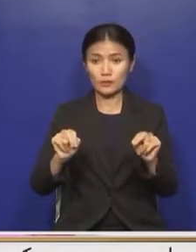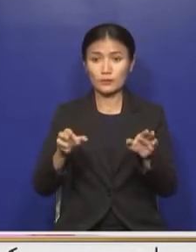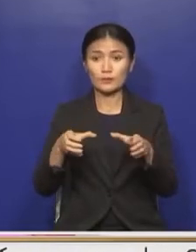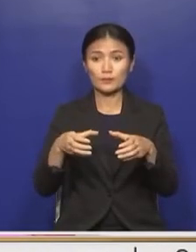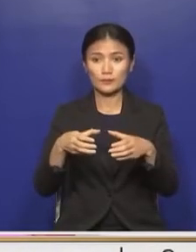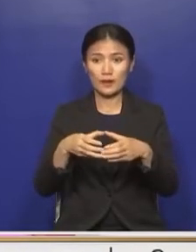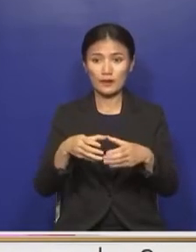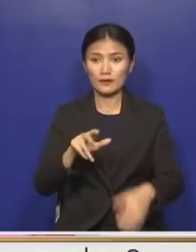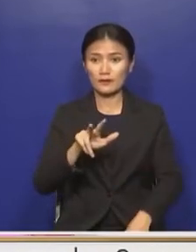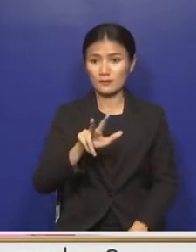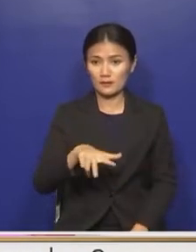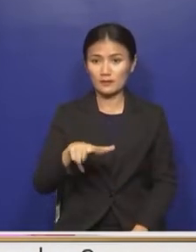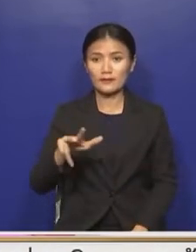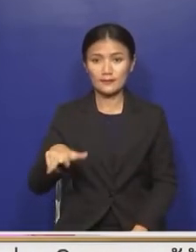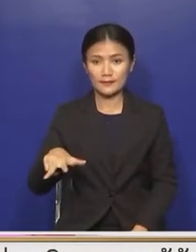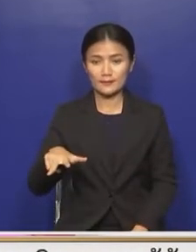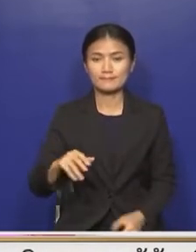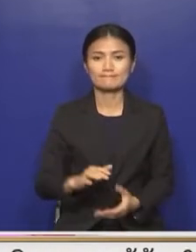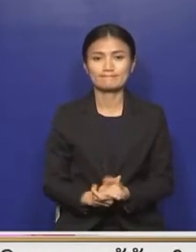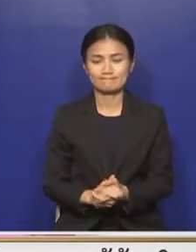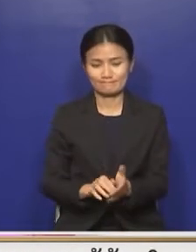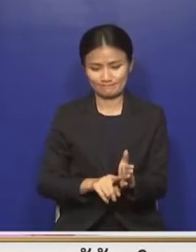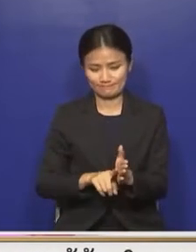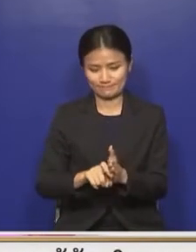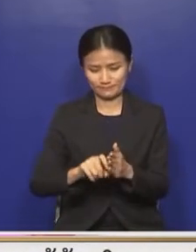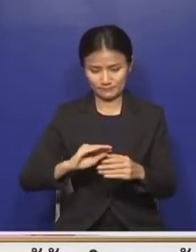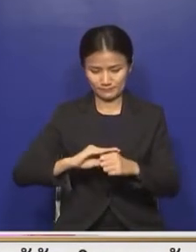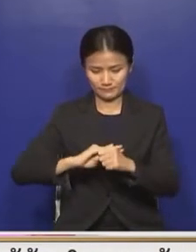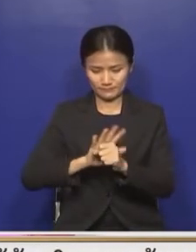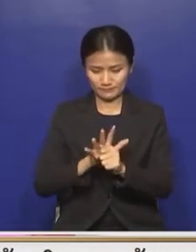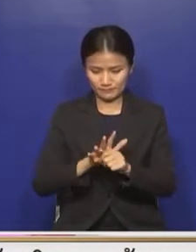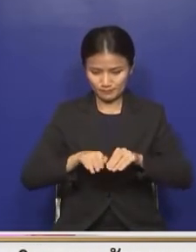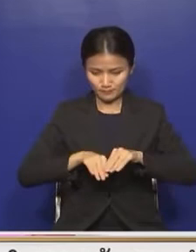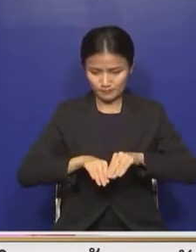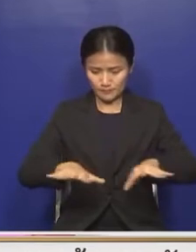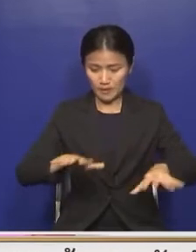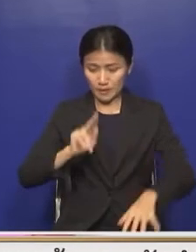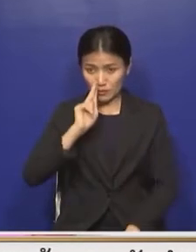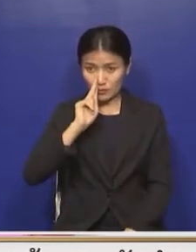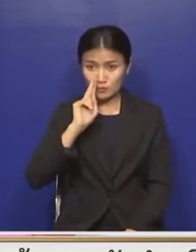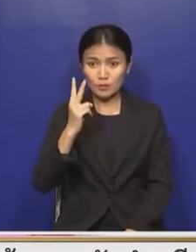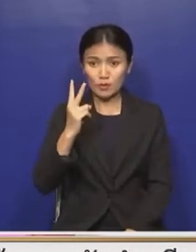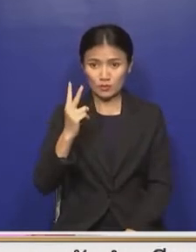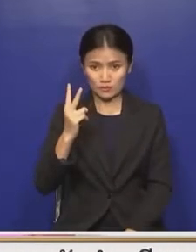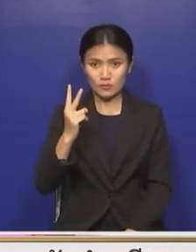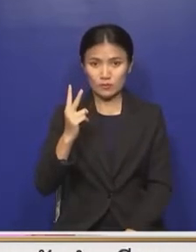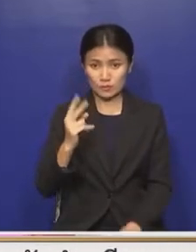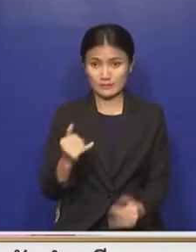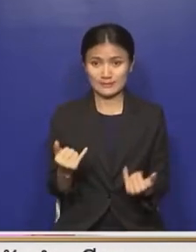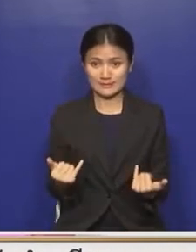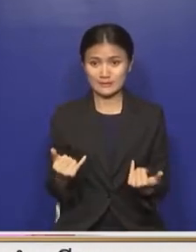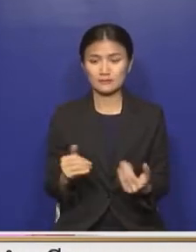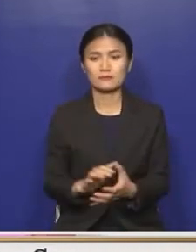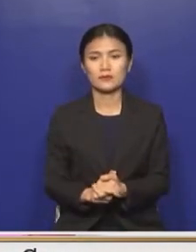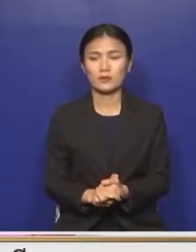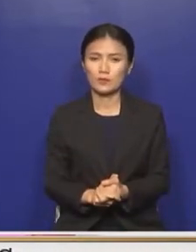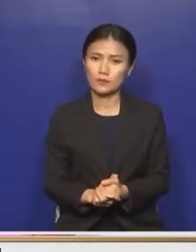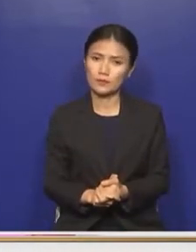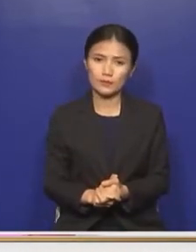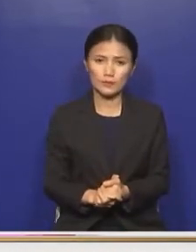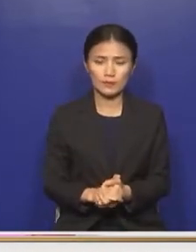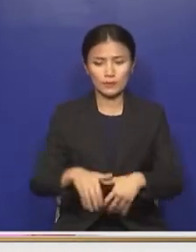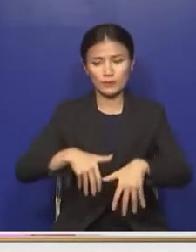ไทยจากการแพร่ระบาดของโรคโควิชในทีมรอบ 2ประชาชนถูกซ้ำเติมอย่างแสนสาหัส